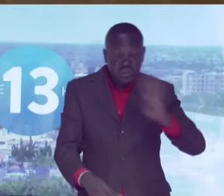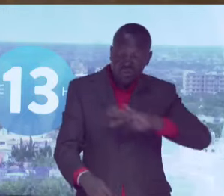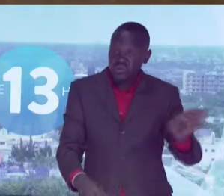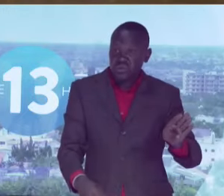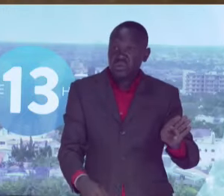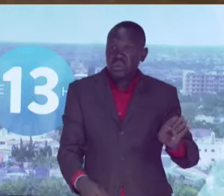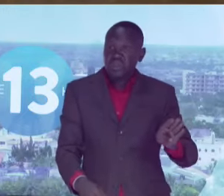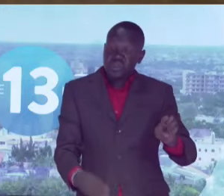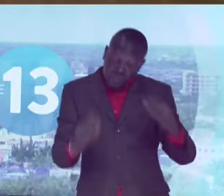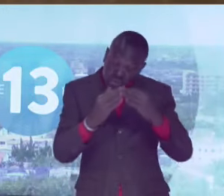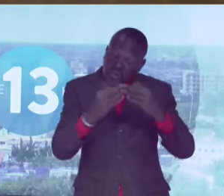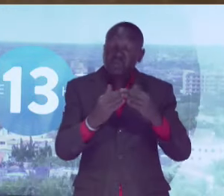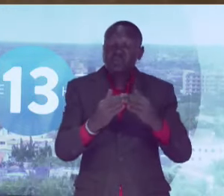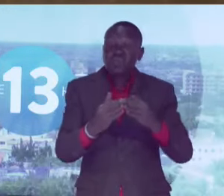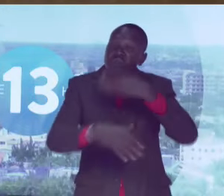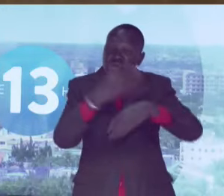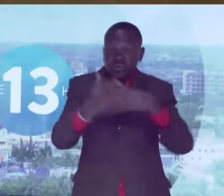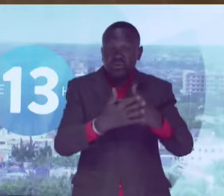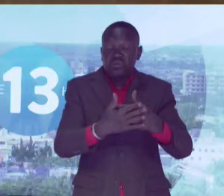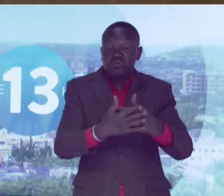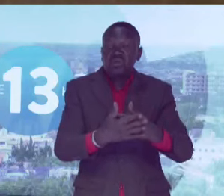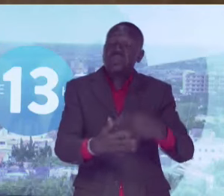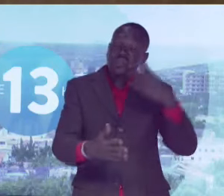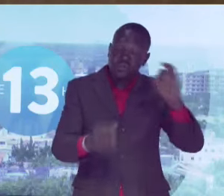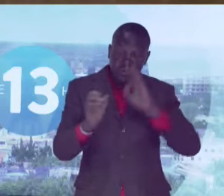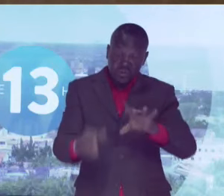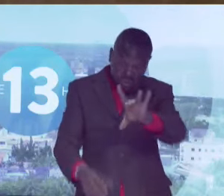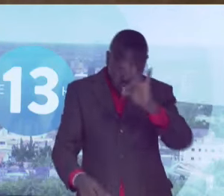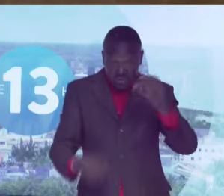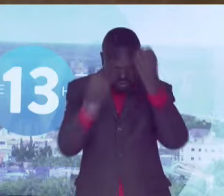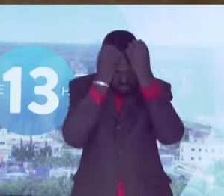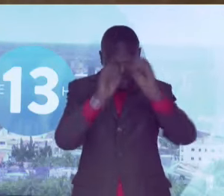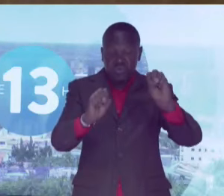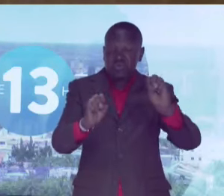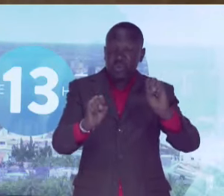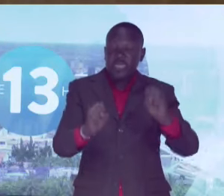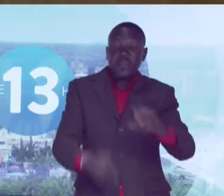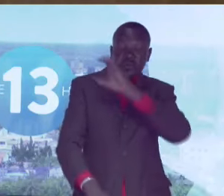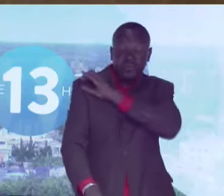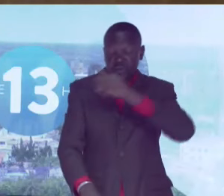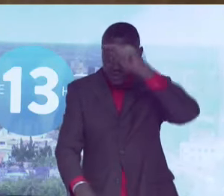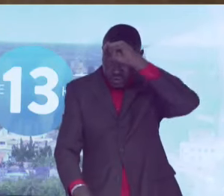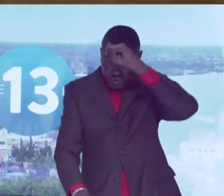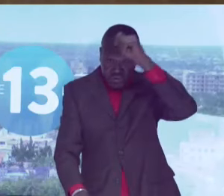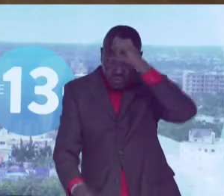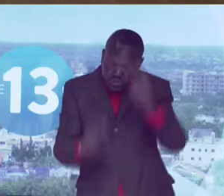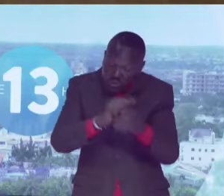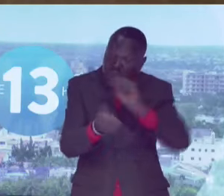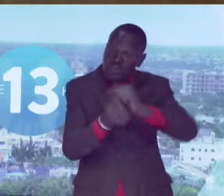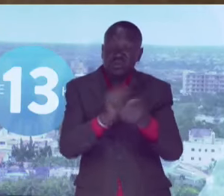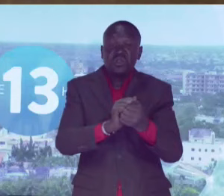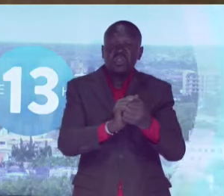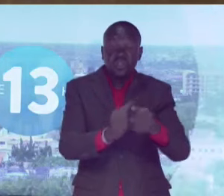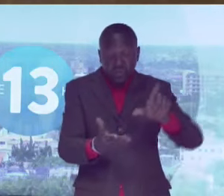autour. Il faut que tous les Burkinabés choisissent leur président. Le chef de l'État annonce également une modification partielle de la